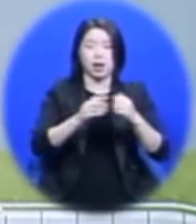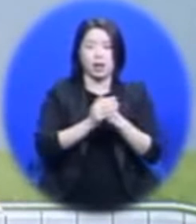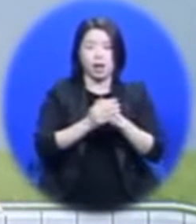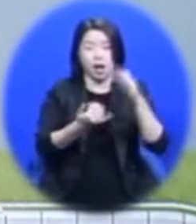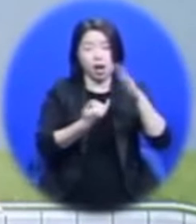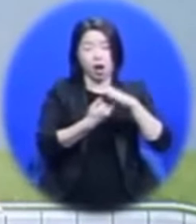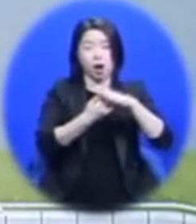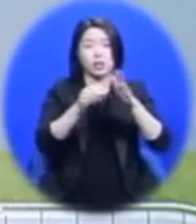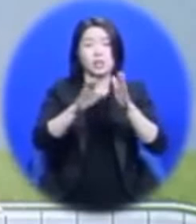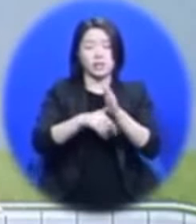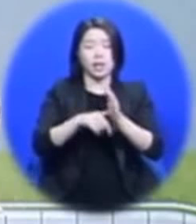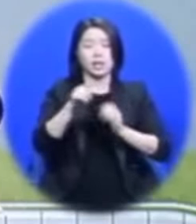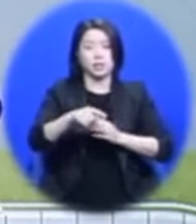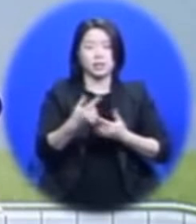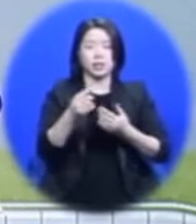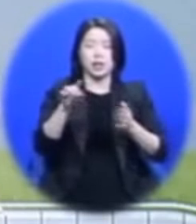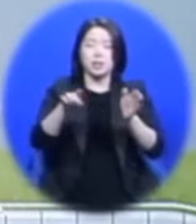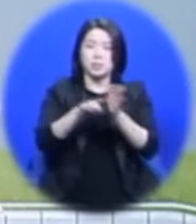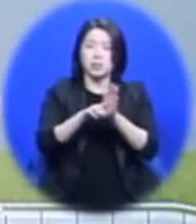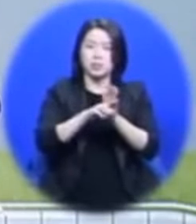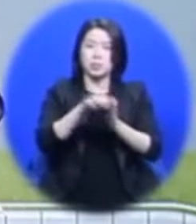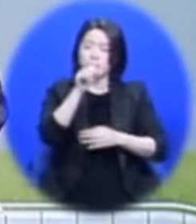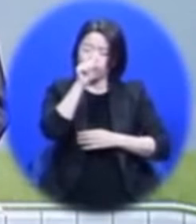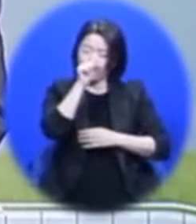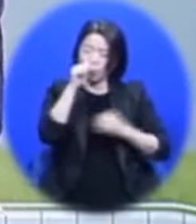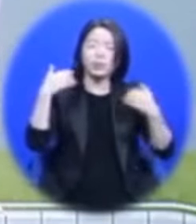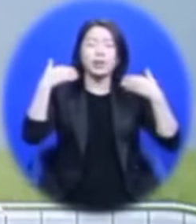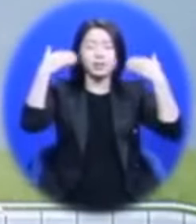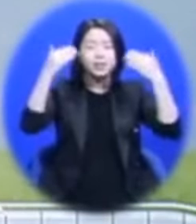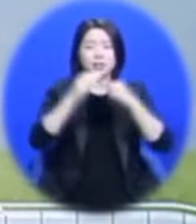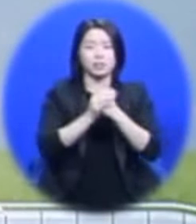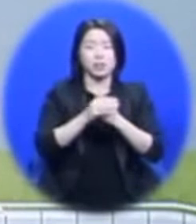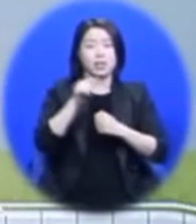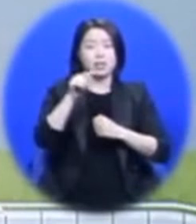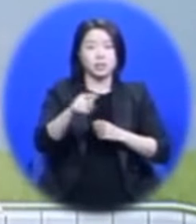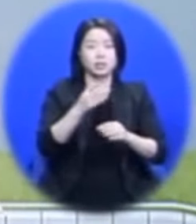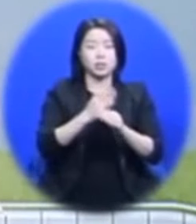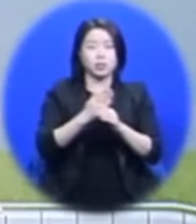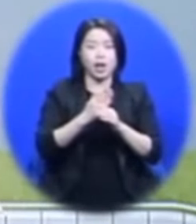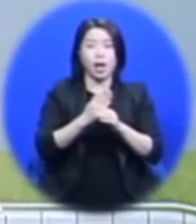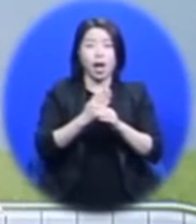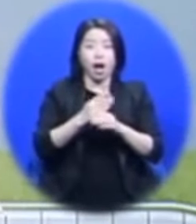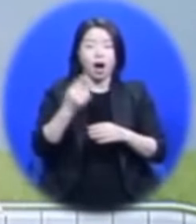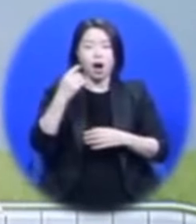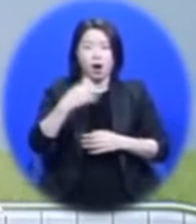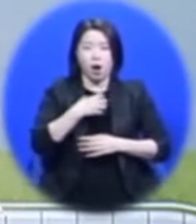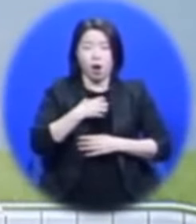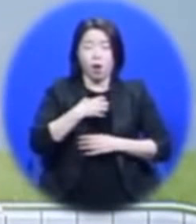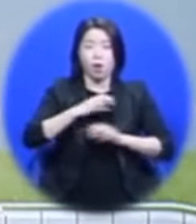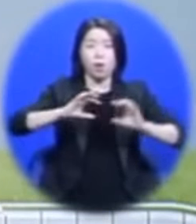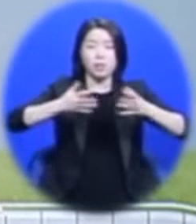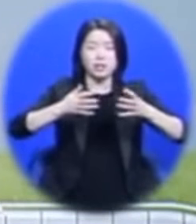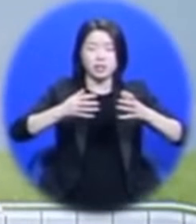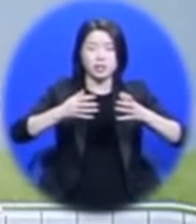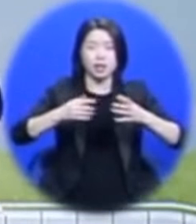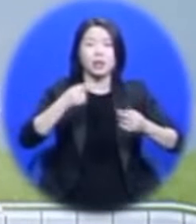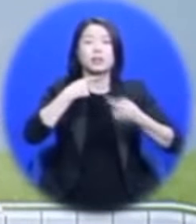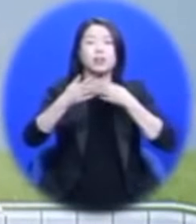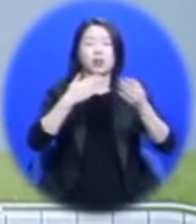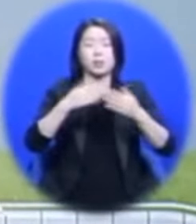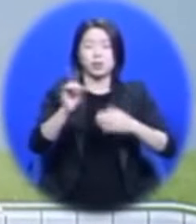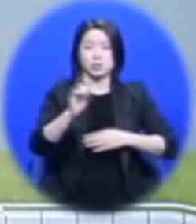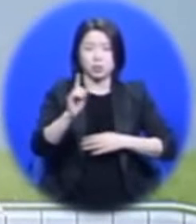그냥 그렇게 곱게 믿음을 가지고 자랐어요. 그러다가 소위 험한 세상을 경험한 것이 초등학교 1학년 때